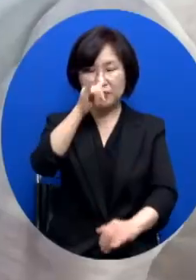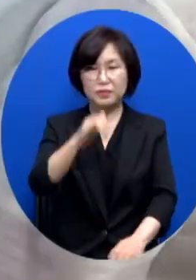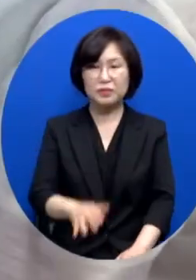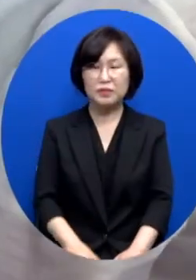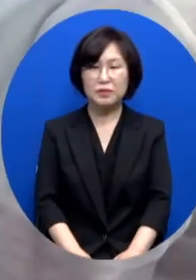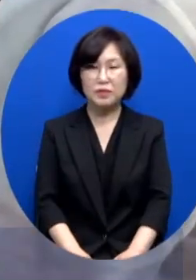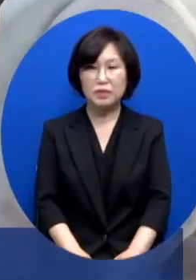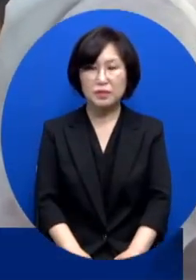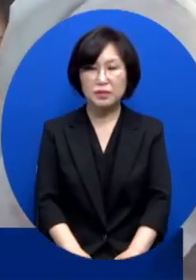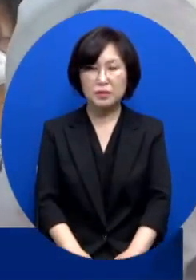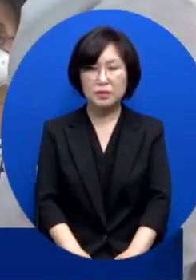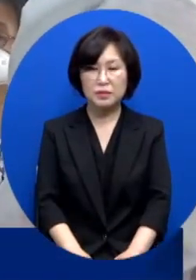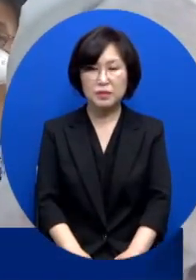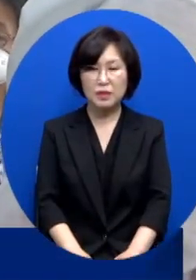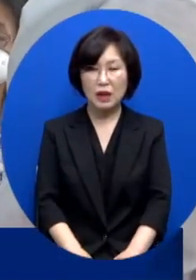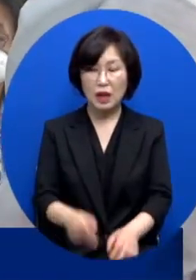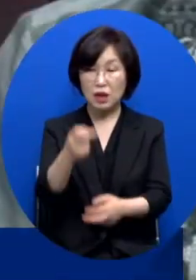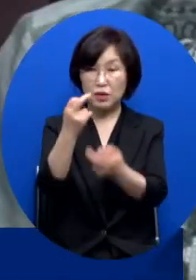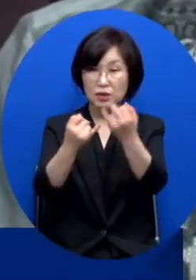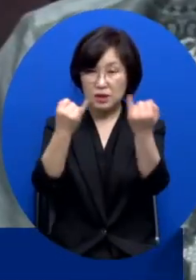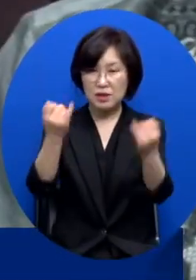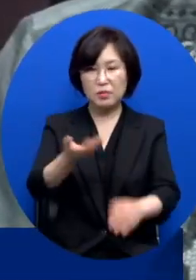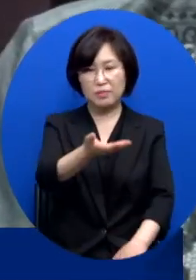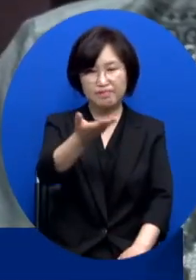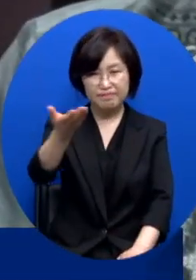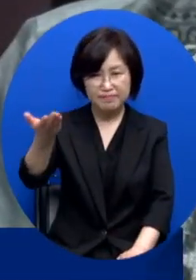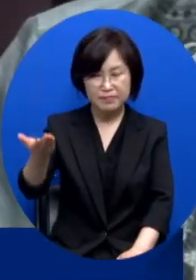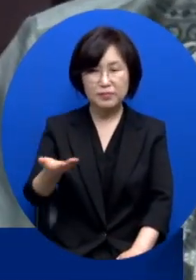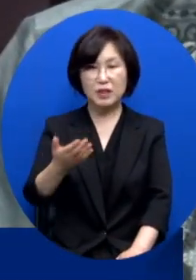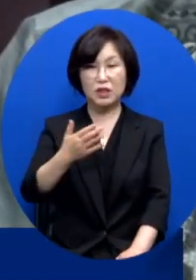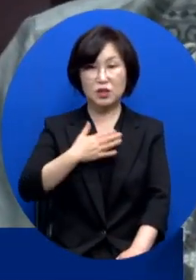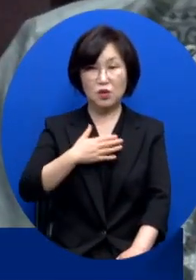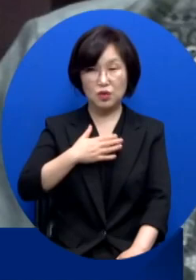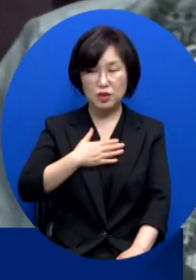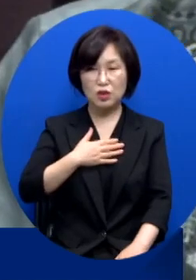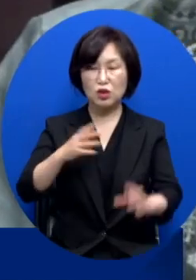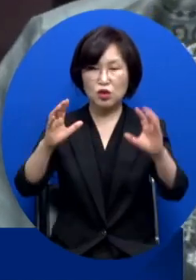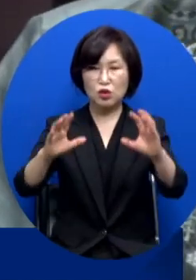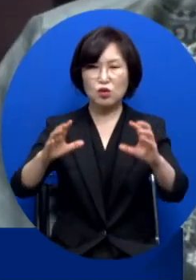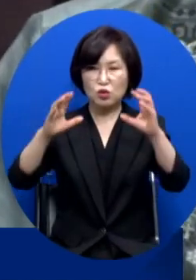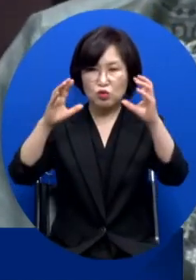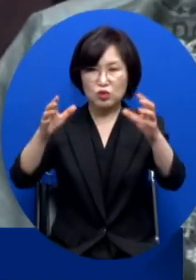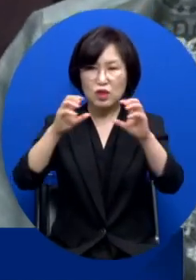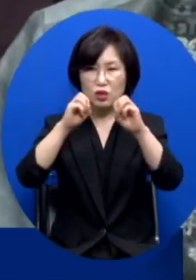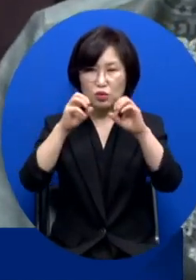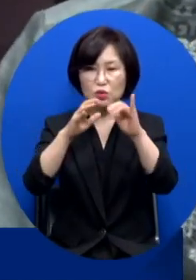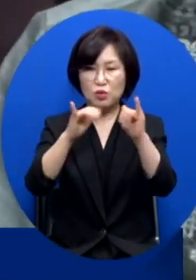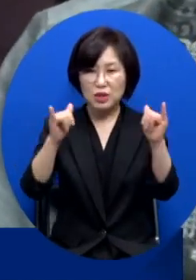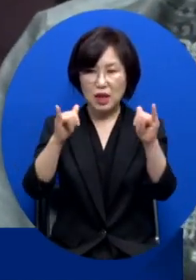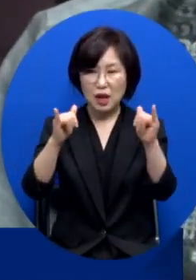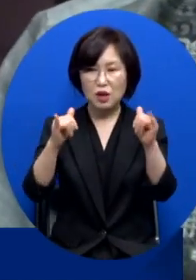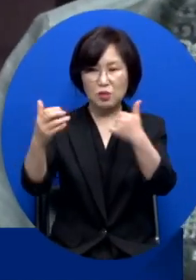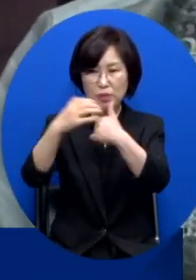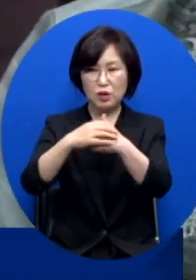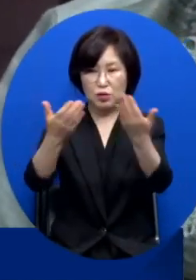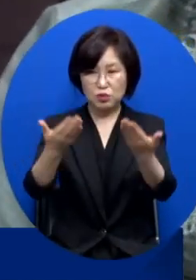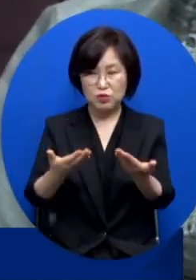and sisters, thank you for this task that you entrusted to me as an international